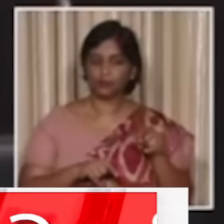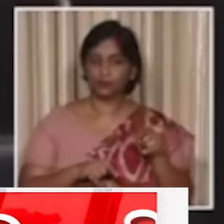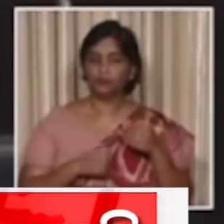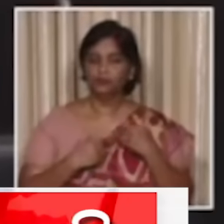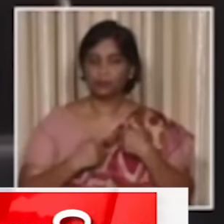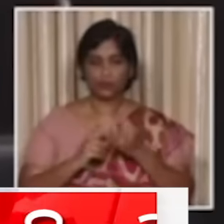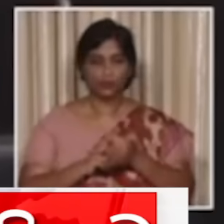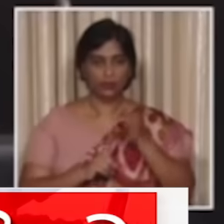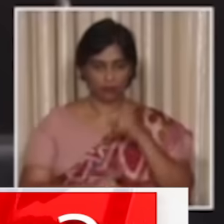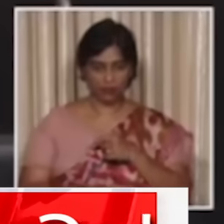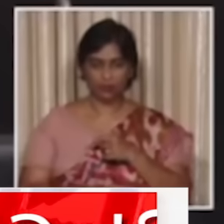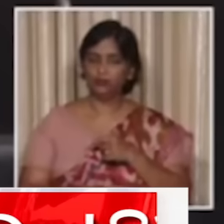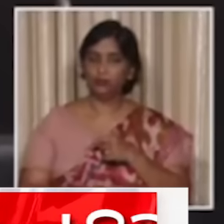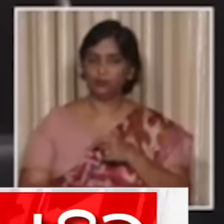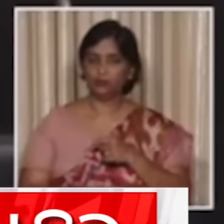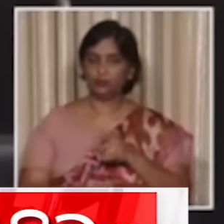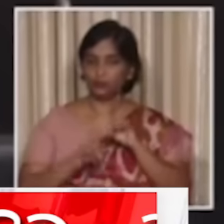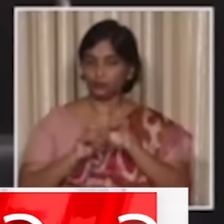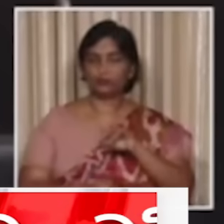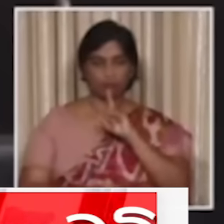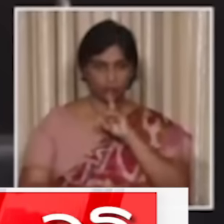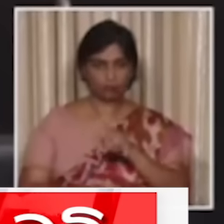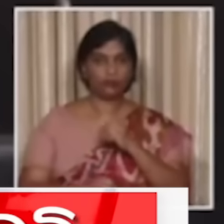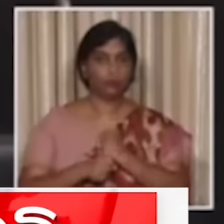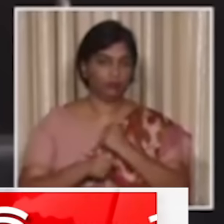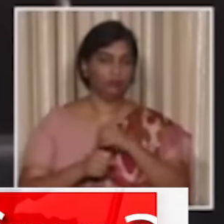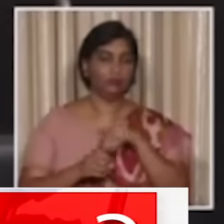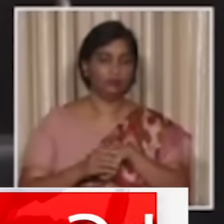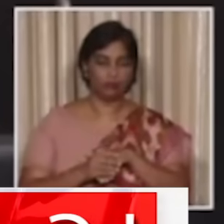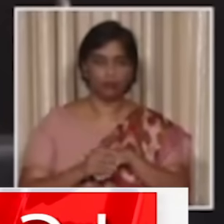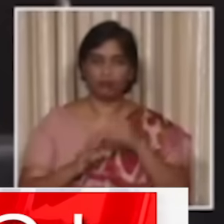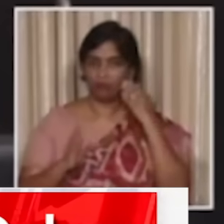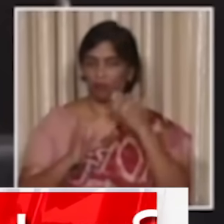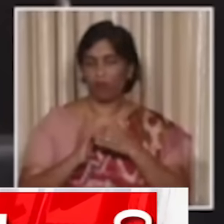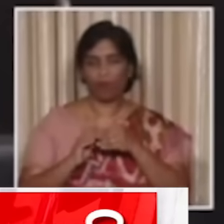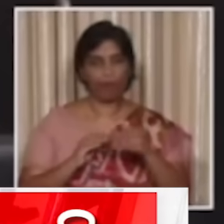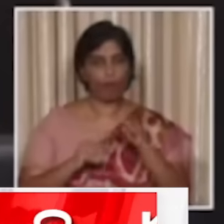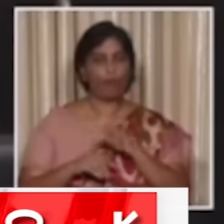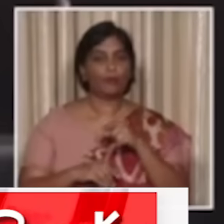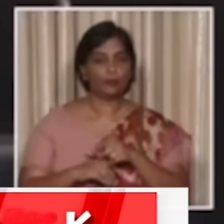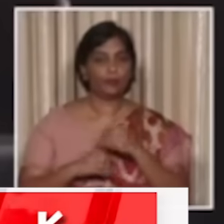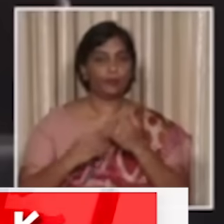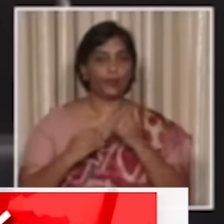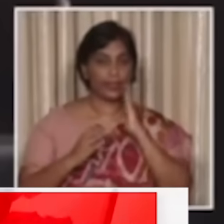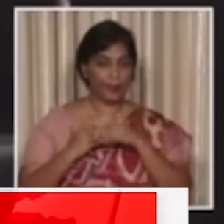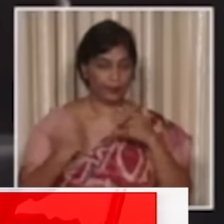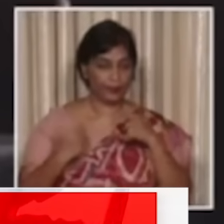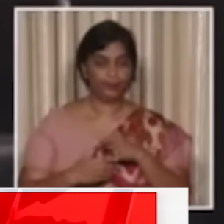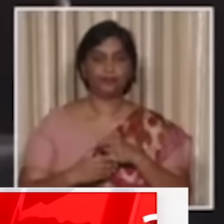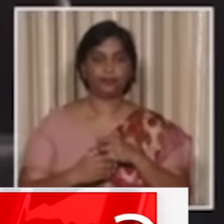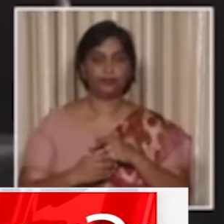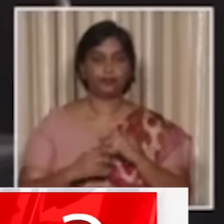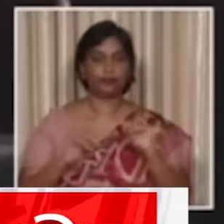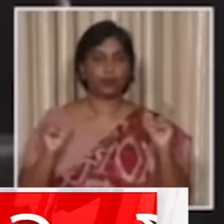මං ජනාධිපතිතුමන් මෙහෙම දෙයක් කියලා තියෙනවා ආණ්ඩුව තුල ඇතිවෙච්ච සාකච්ඡාවකදී. දැන් මේ ඩේලි මිර පත්‍රයේ